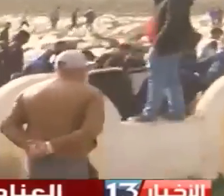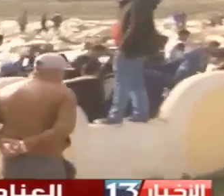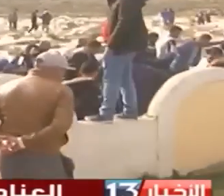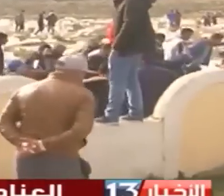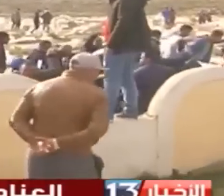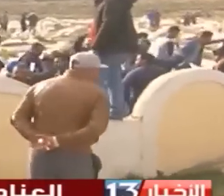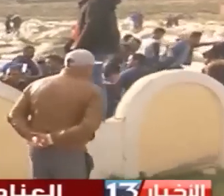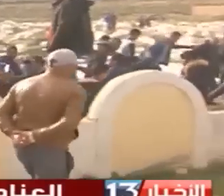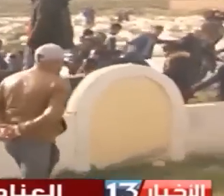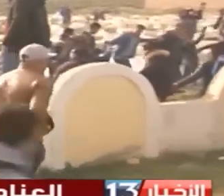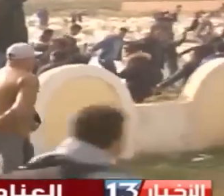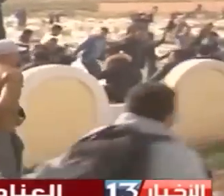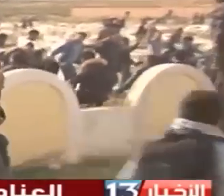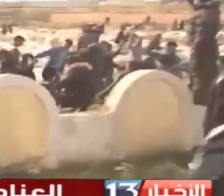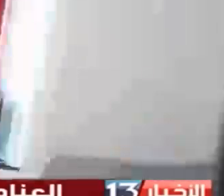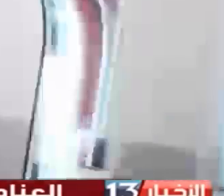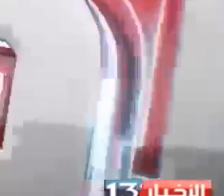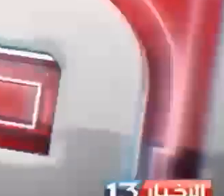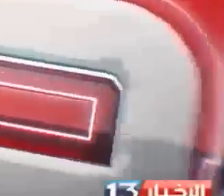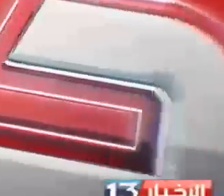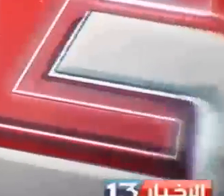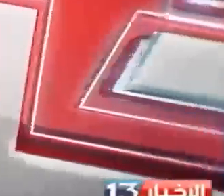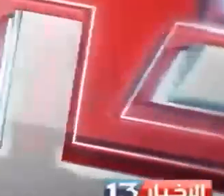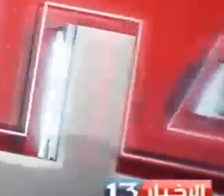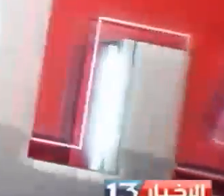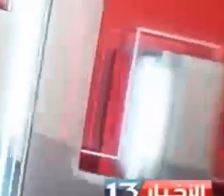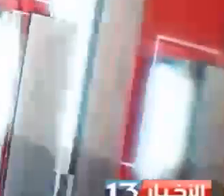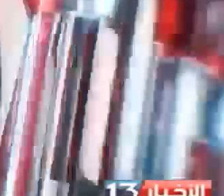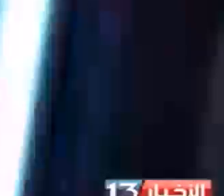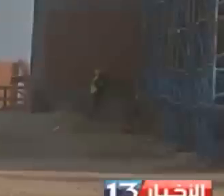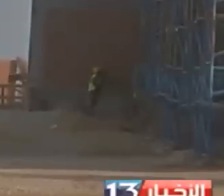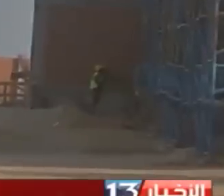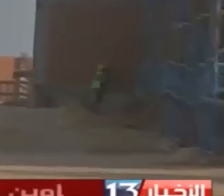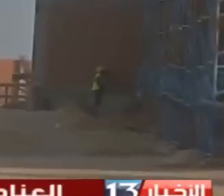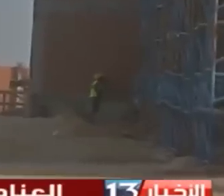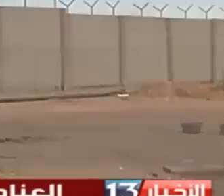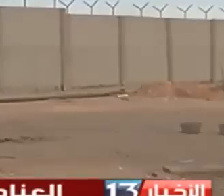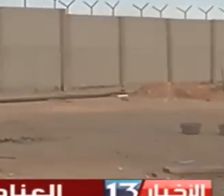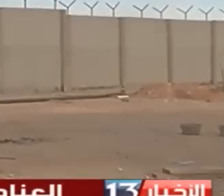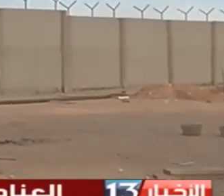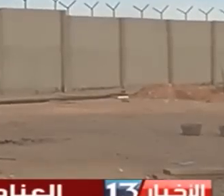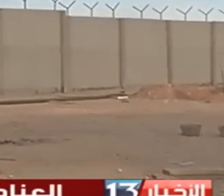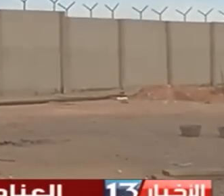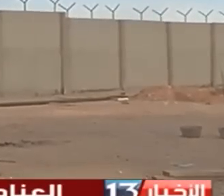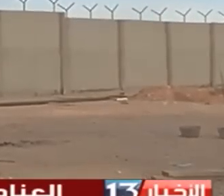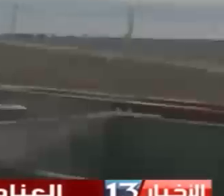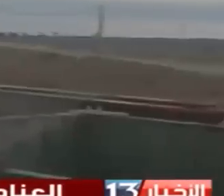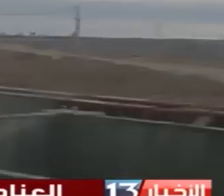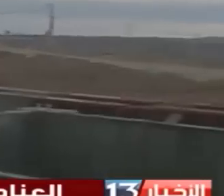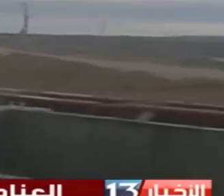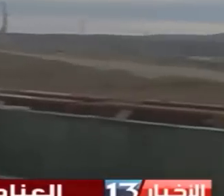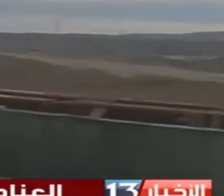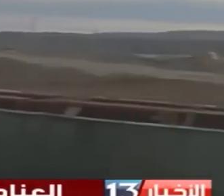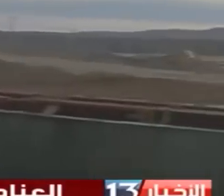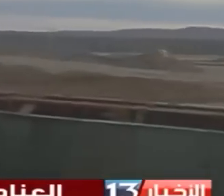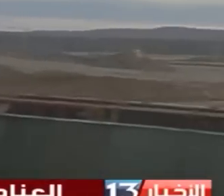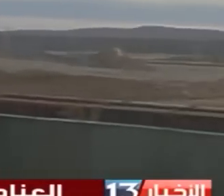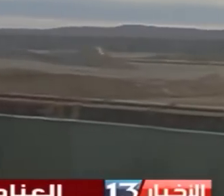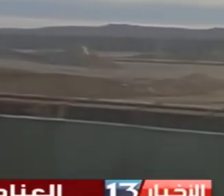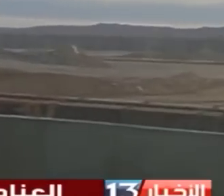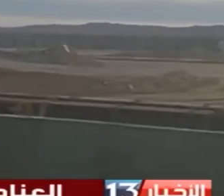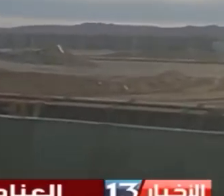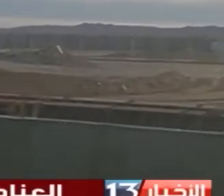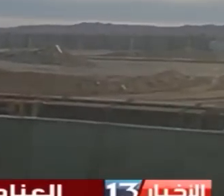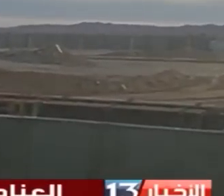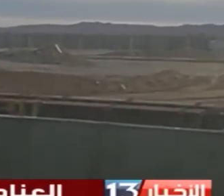الطريق احتجاجا على وفاة مصور تلفزي. وحدة معملية ثالثة في مجال تصنيع الجبس في تطاوين تدخل